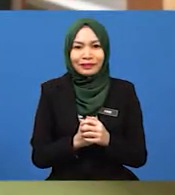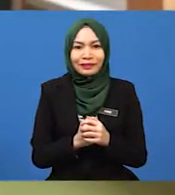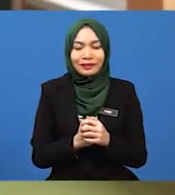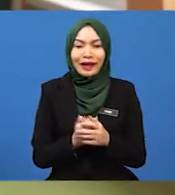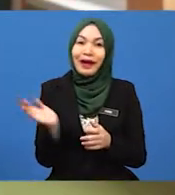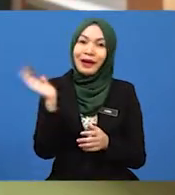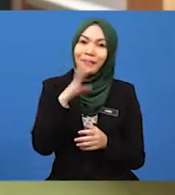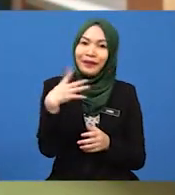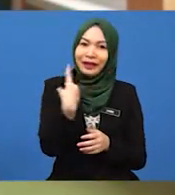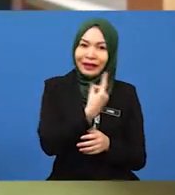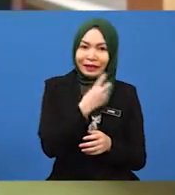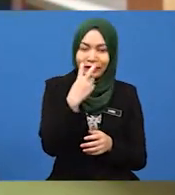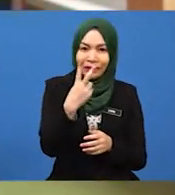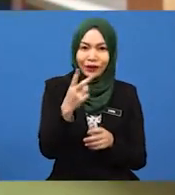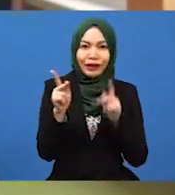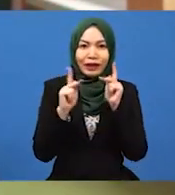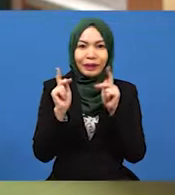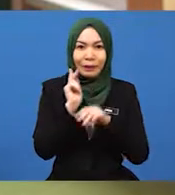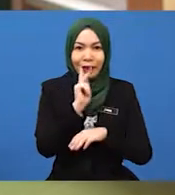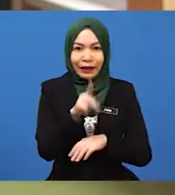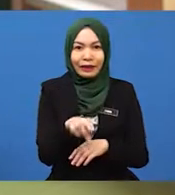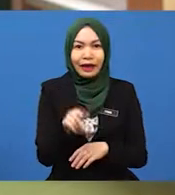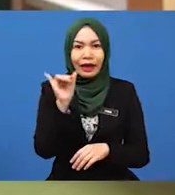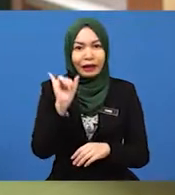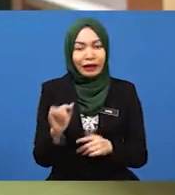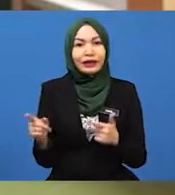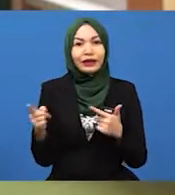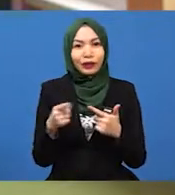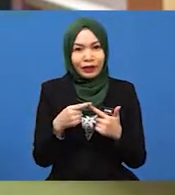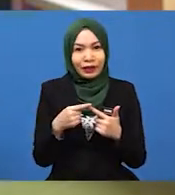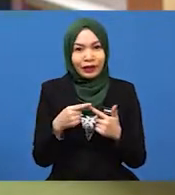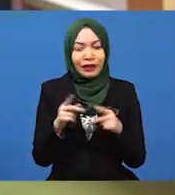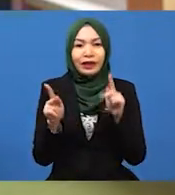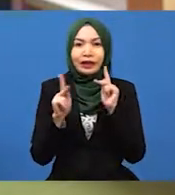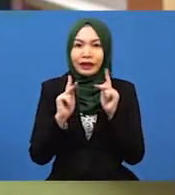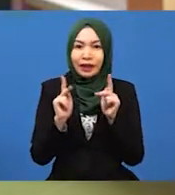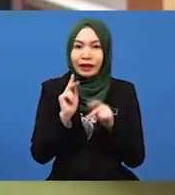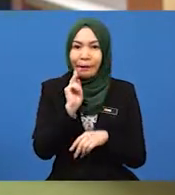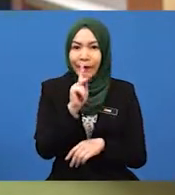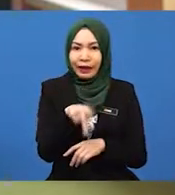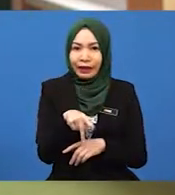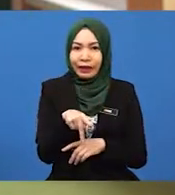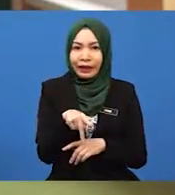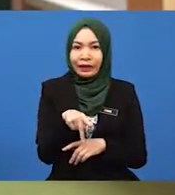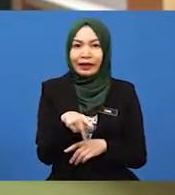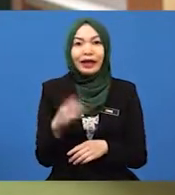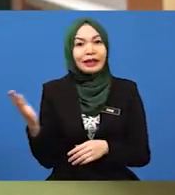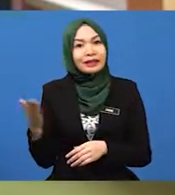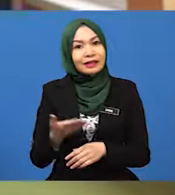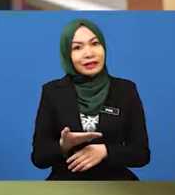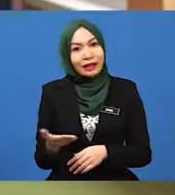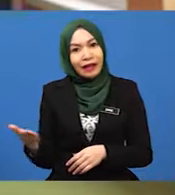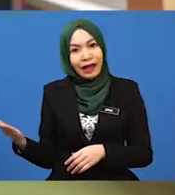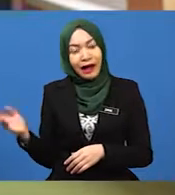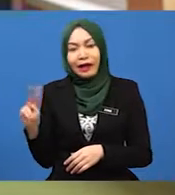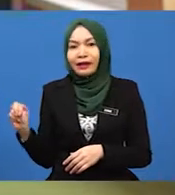Mari kita lihat kata perintah yang kedua. Kata perintah jenis silaan. Kata